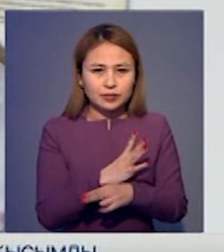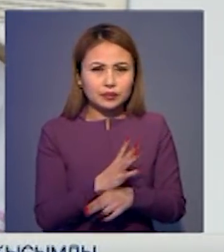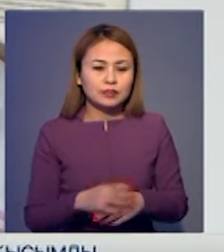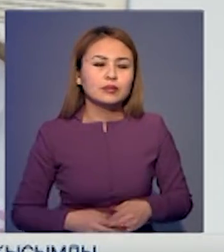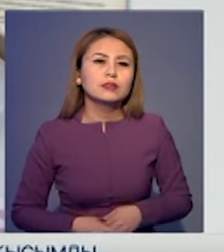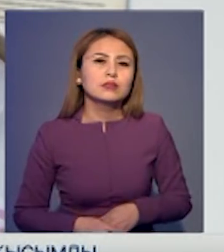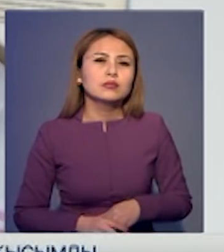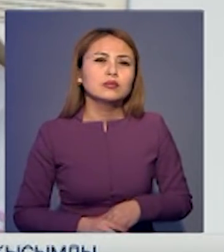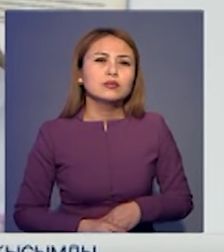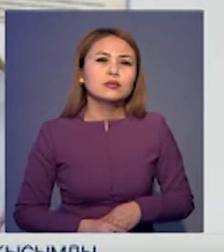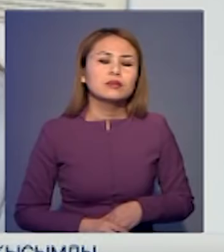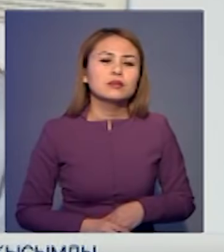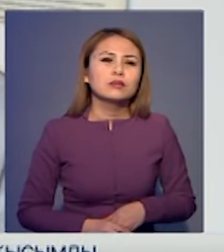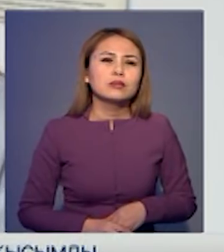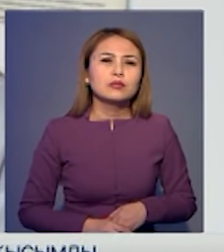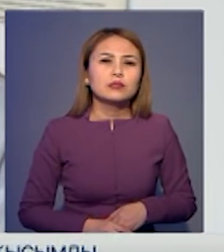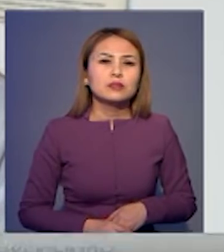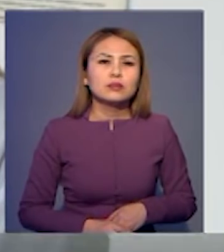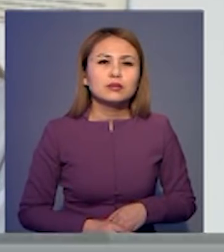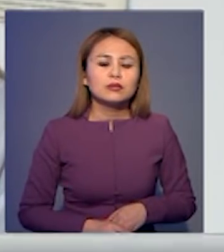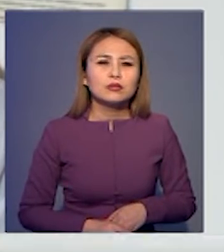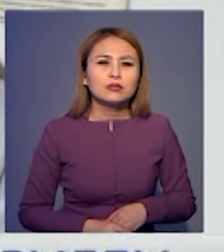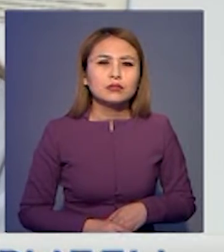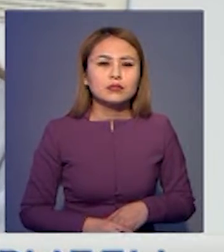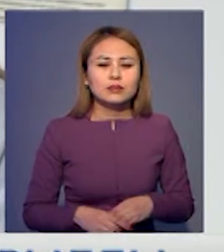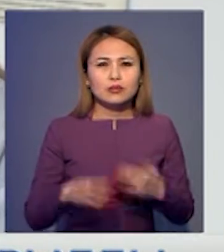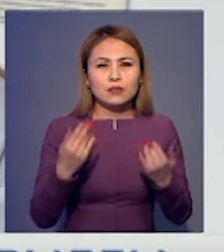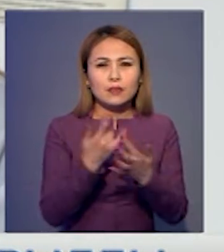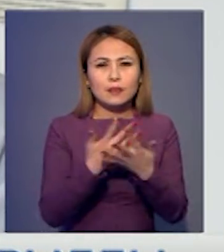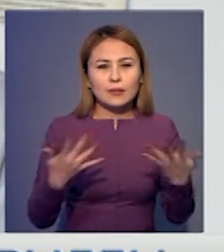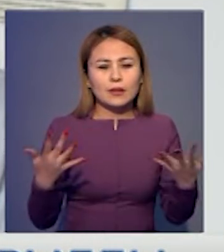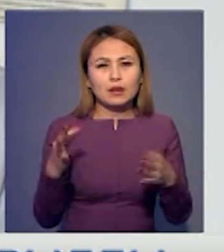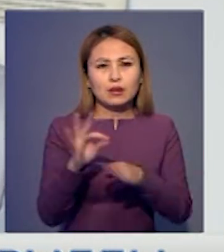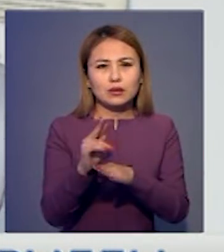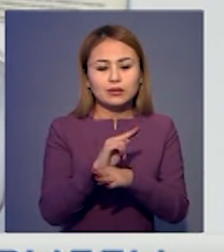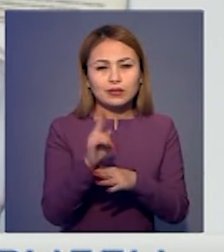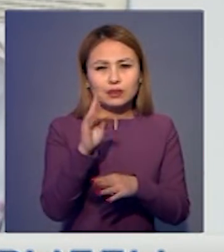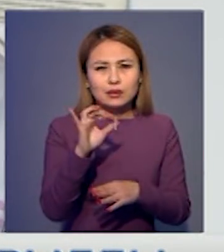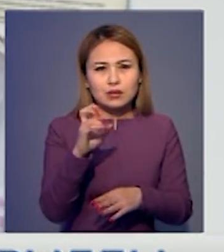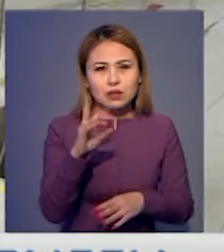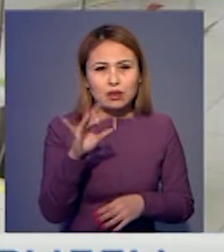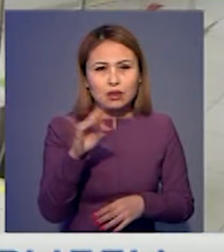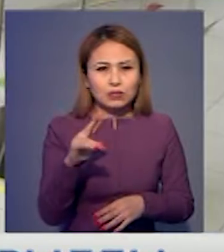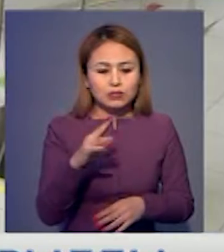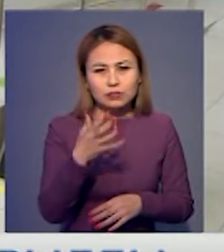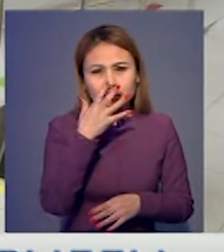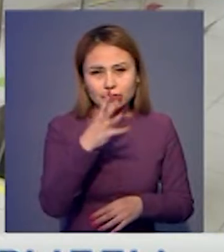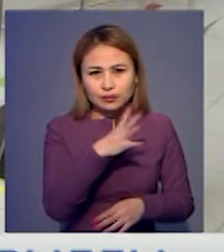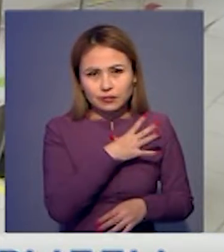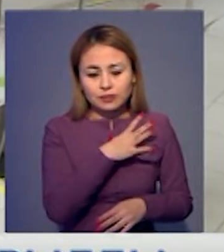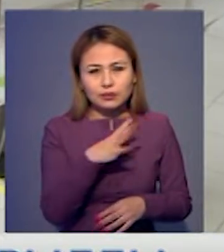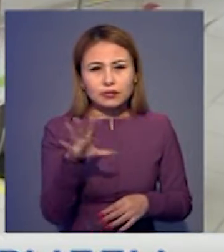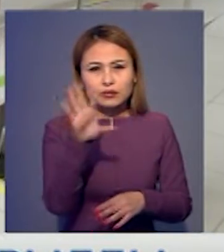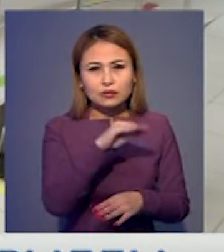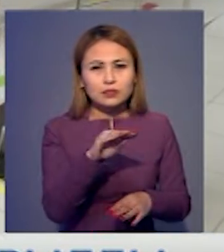және симптоматикалық ем қолдандық, және бірнеше науқасқа кислород ем тағайындалды. Ол науқастарының